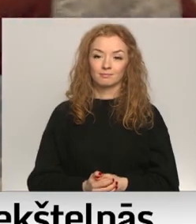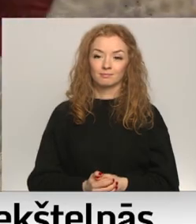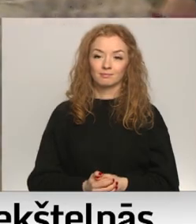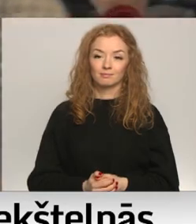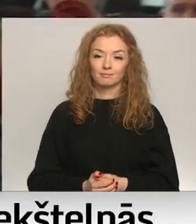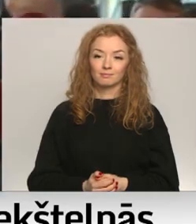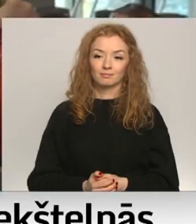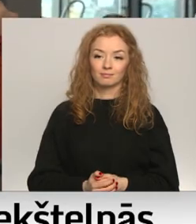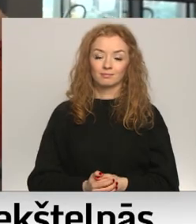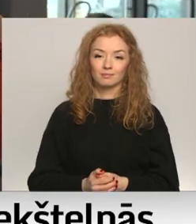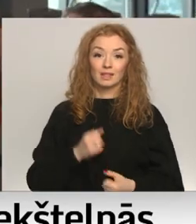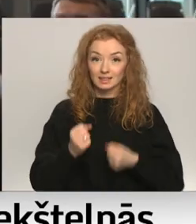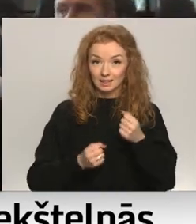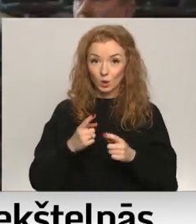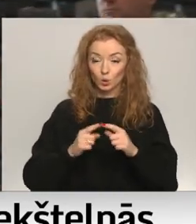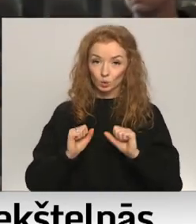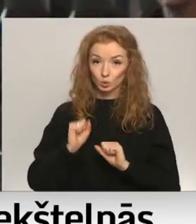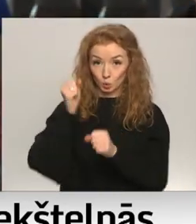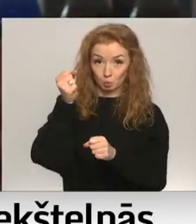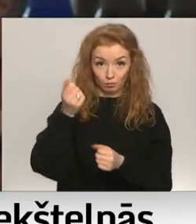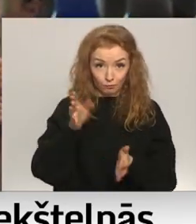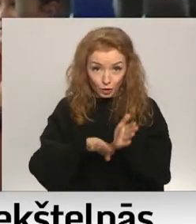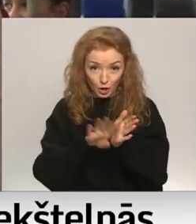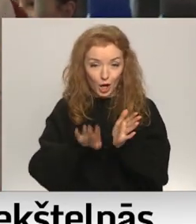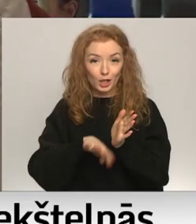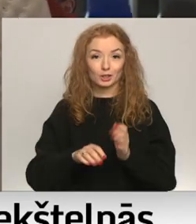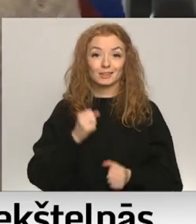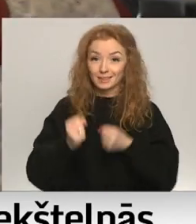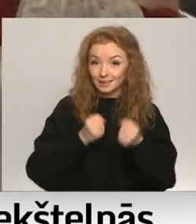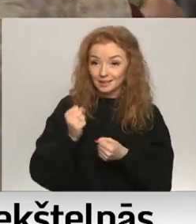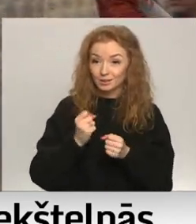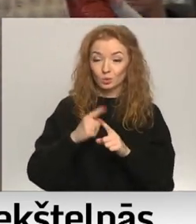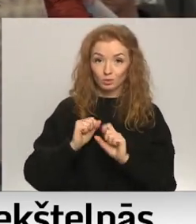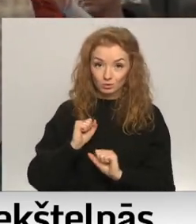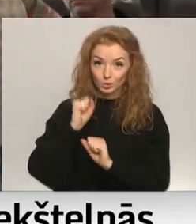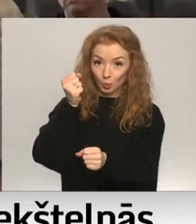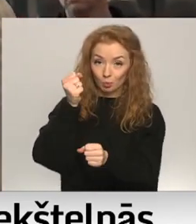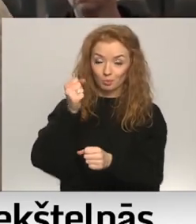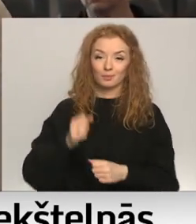Skrien un stum. Tik vienkārši. Skrien un stum.